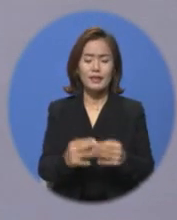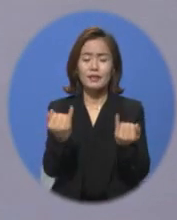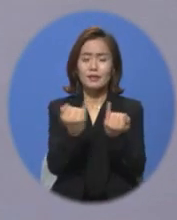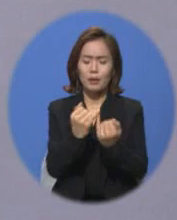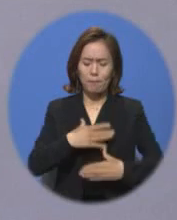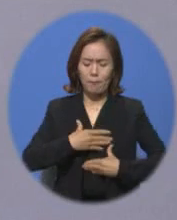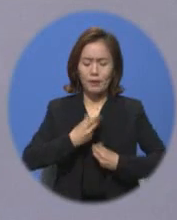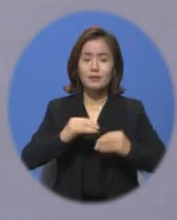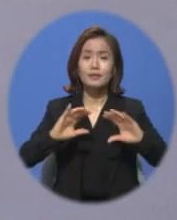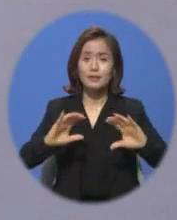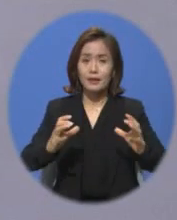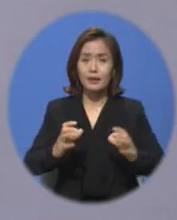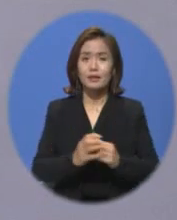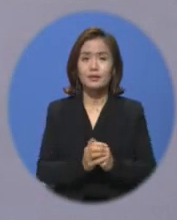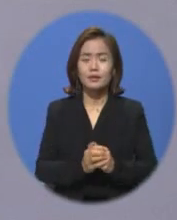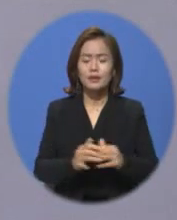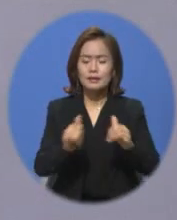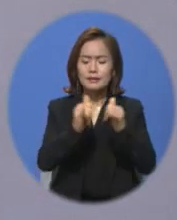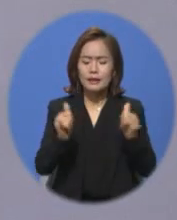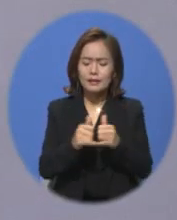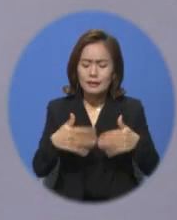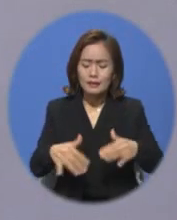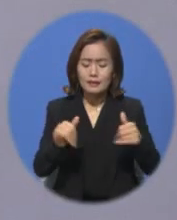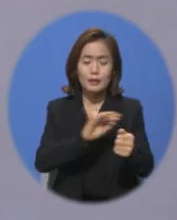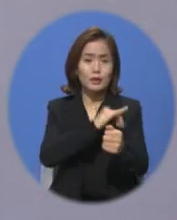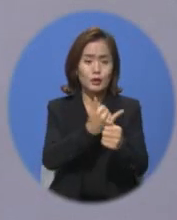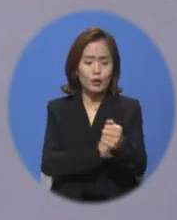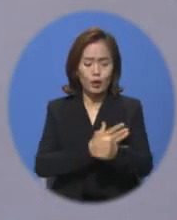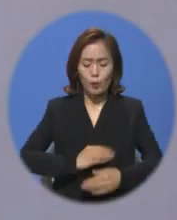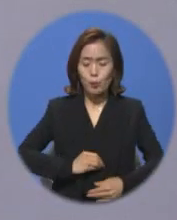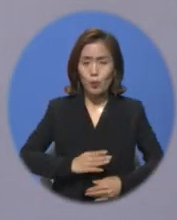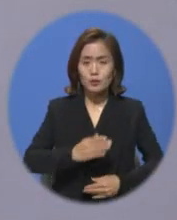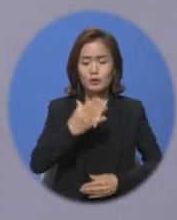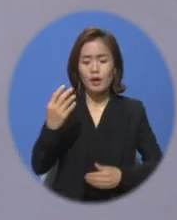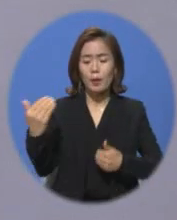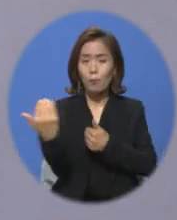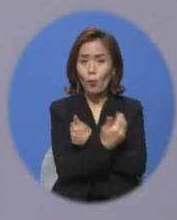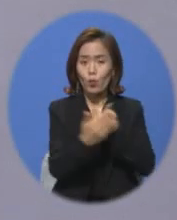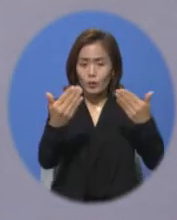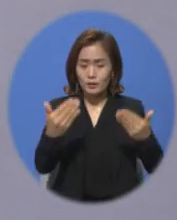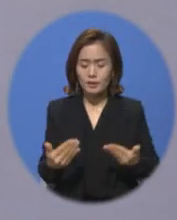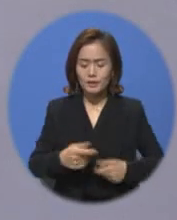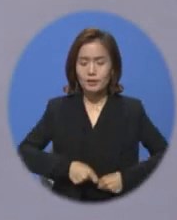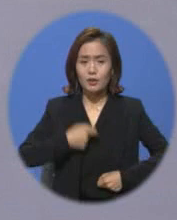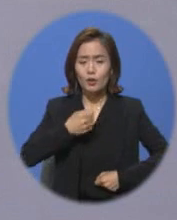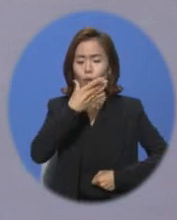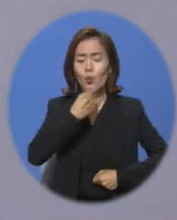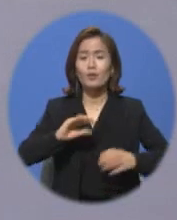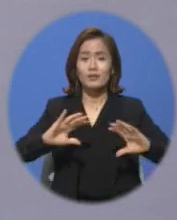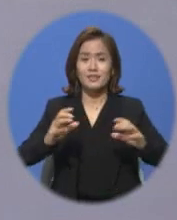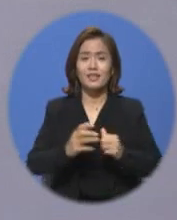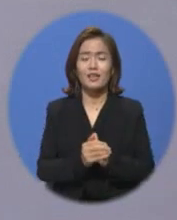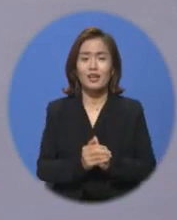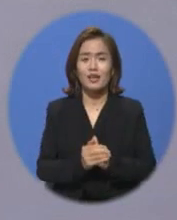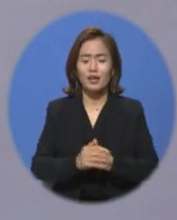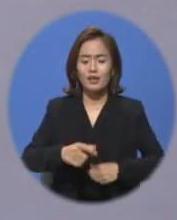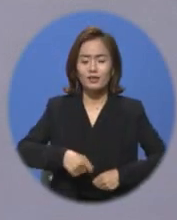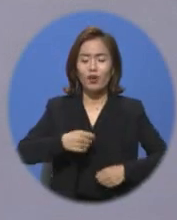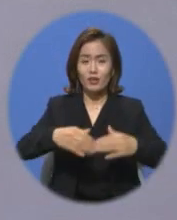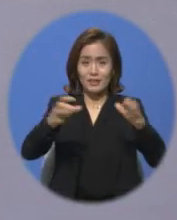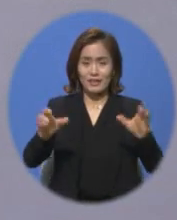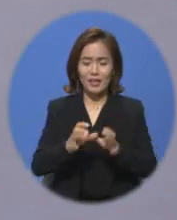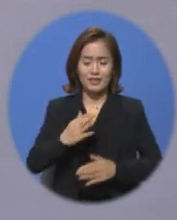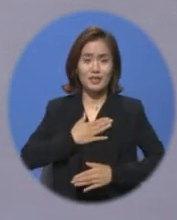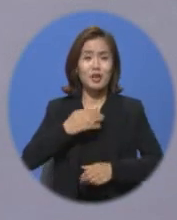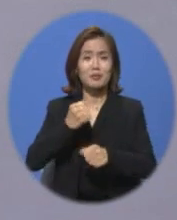노인들의안정적인삶,청년들의좋은일자리 ,여성들이안전하게살수있는나라 ,그리고사회적약자들을위한인권과복지가보장되는정의로운복지국가를건설하겠습니다 .